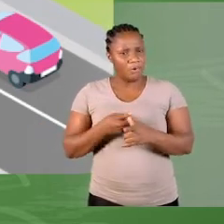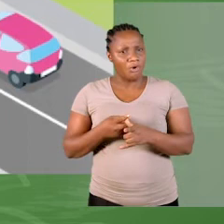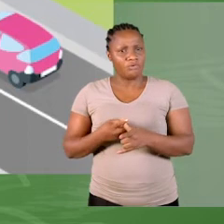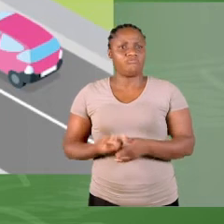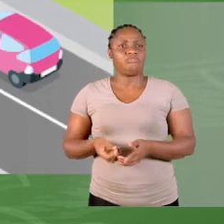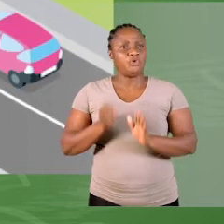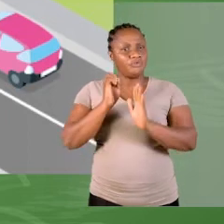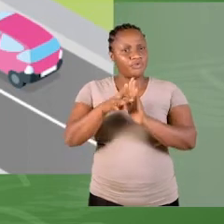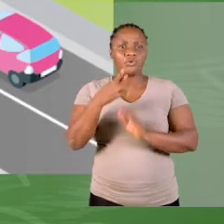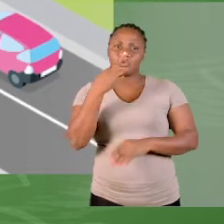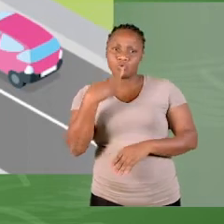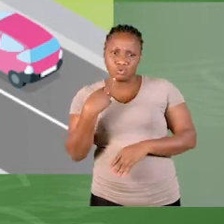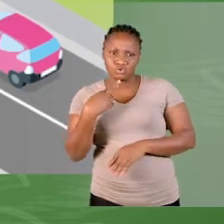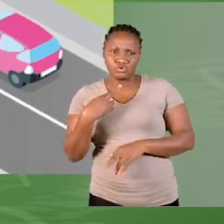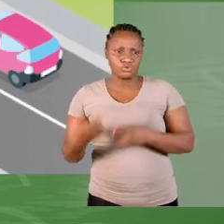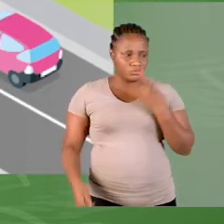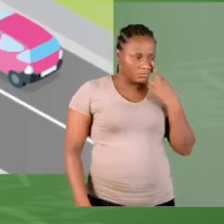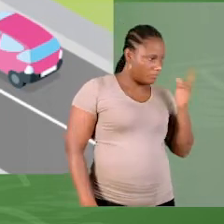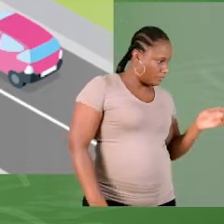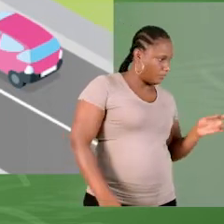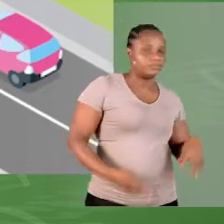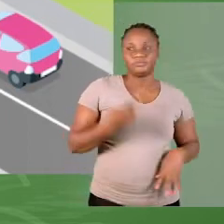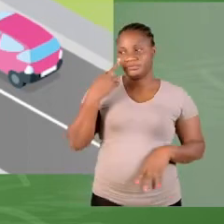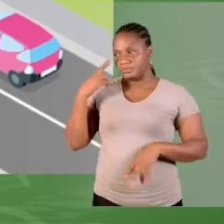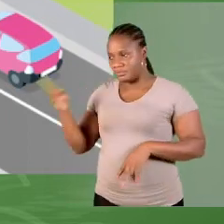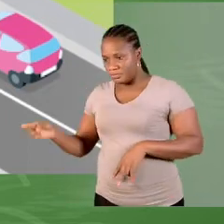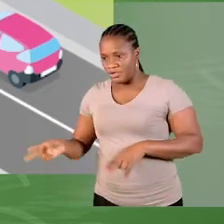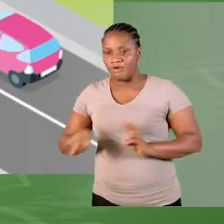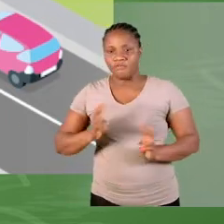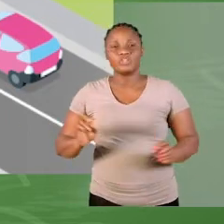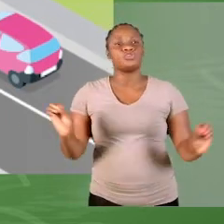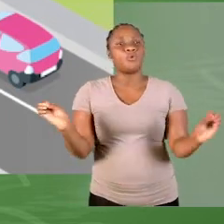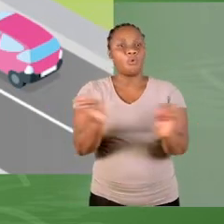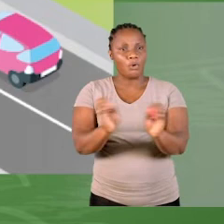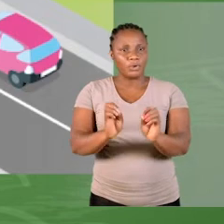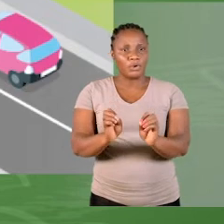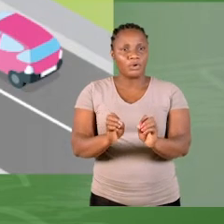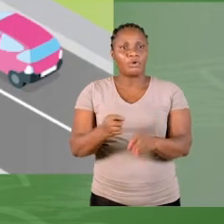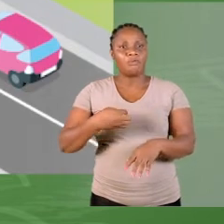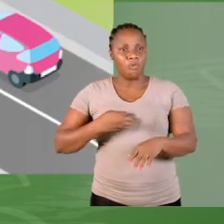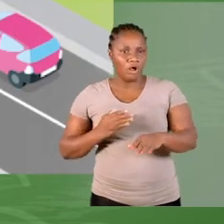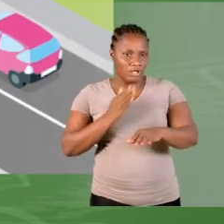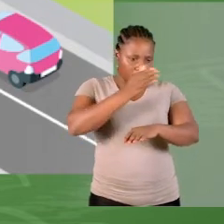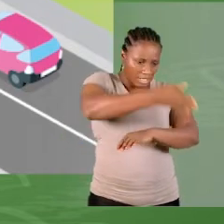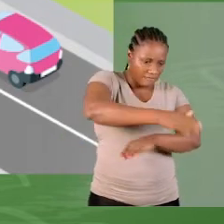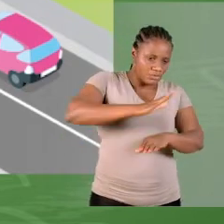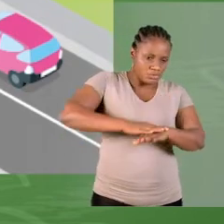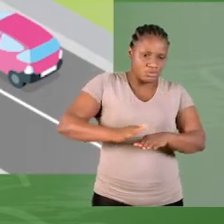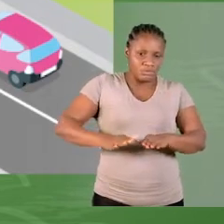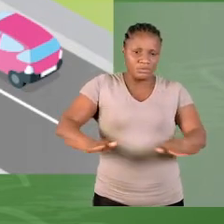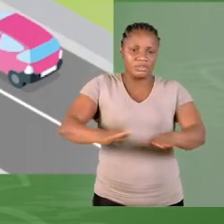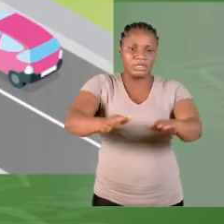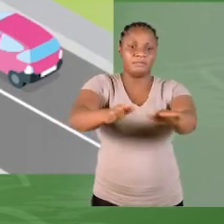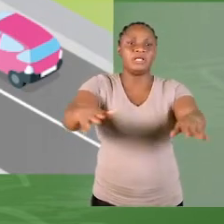mon niveau et je regarde à gauche et à droite. S'il n'y a pas de voiture proche de moi, je traverse sur les